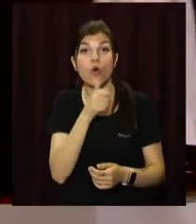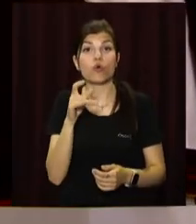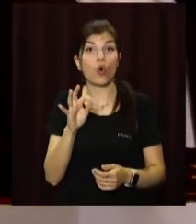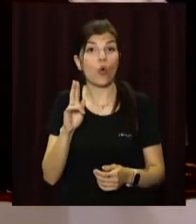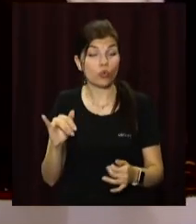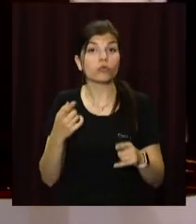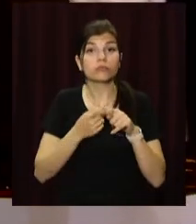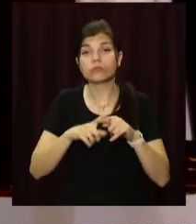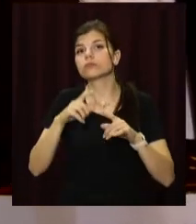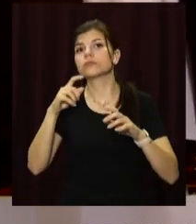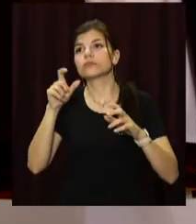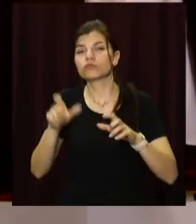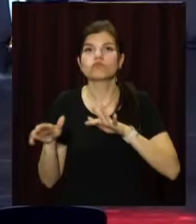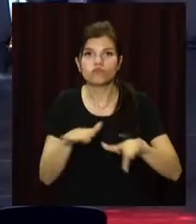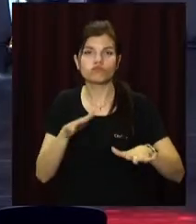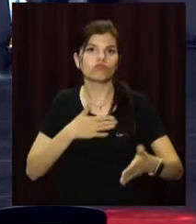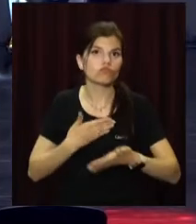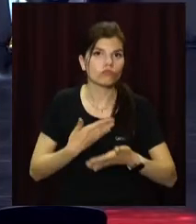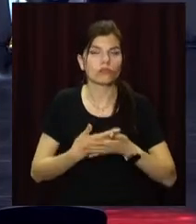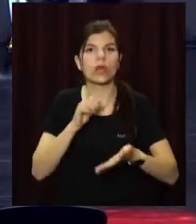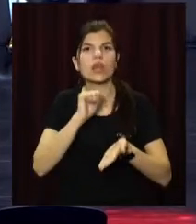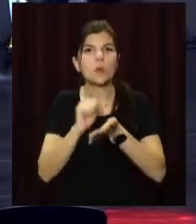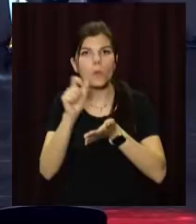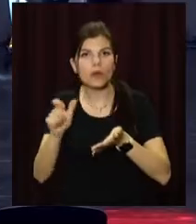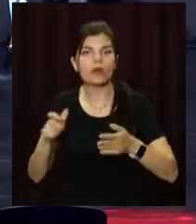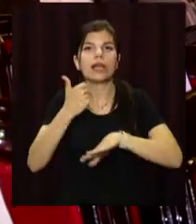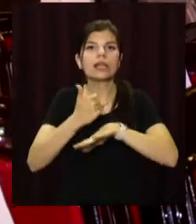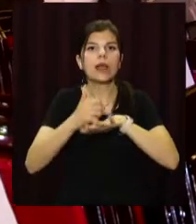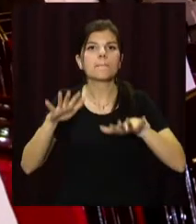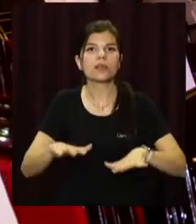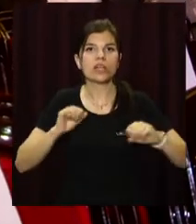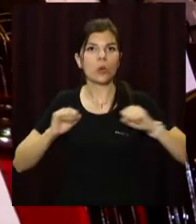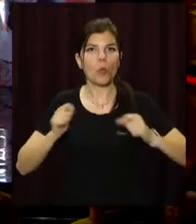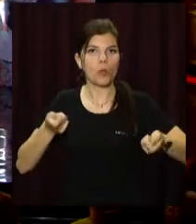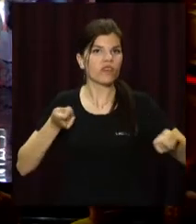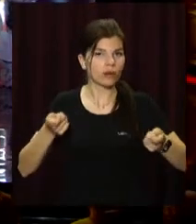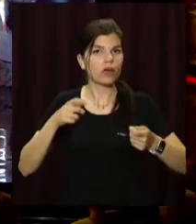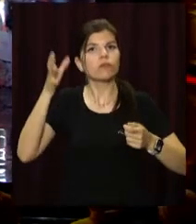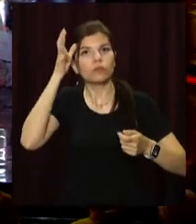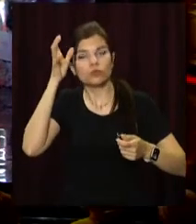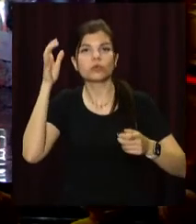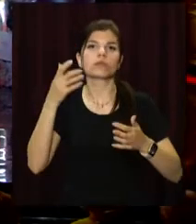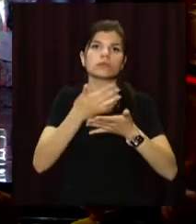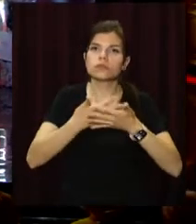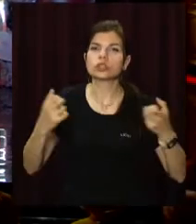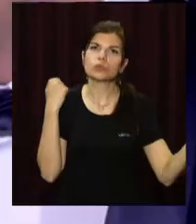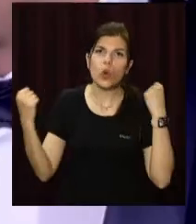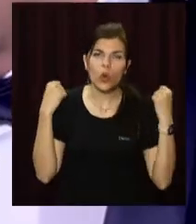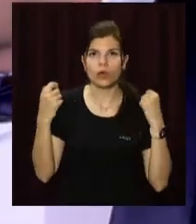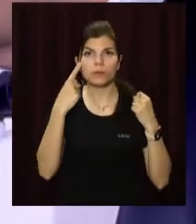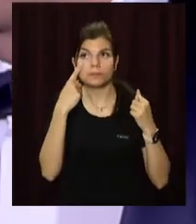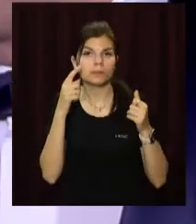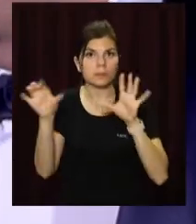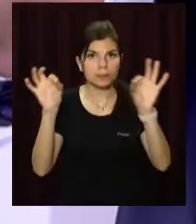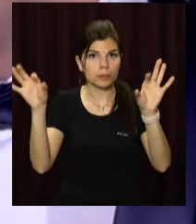відзначають видатних державних і громадських діячів, дипломатів, лідерів місцевого самоврядування, науковців, митців та спортсменів.